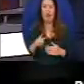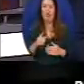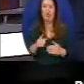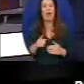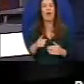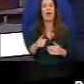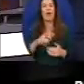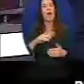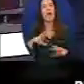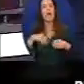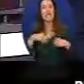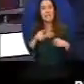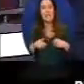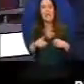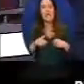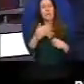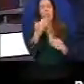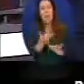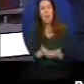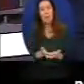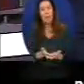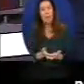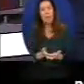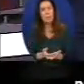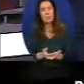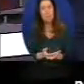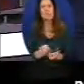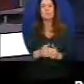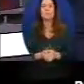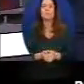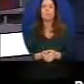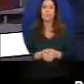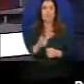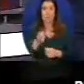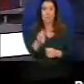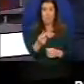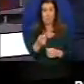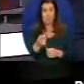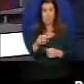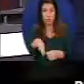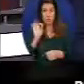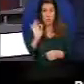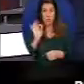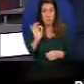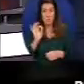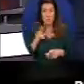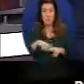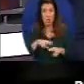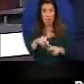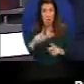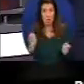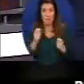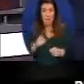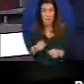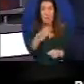והם מסכמים היום את התוצאות שלהם. הפרסומים האחרונים שפרסמו, ההון שהתגלה כתוצאה מאותו מבצע, זה נאמר בסביבות 20 מיליארד